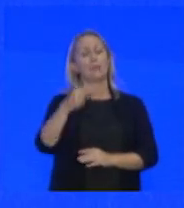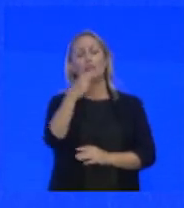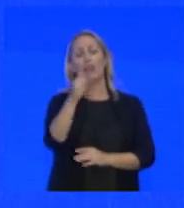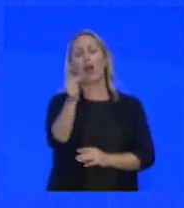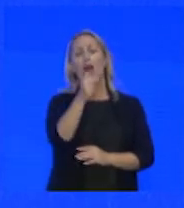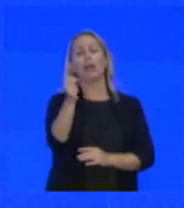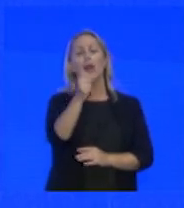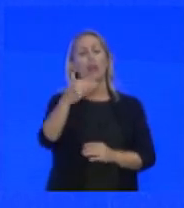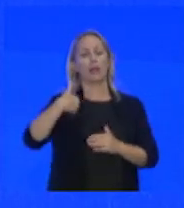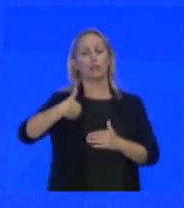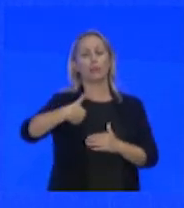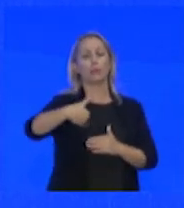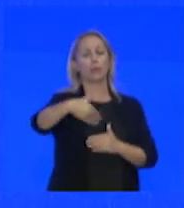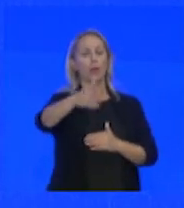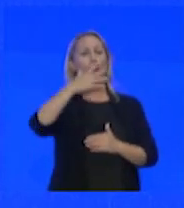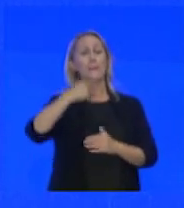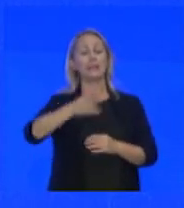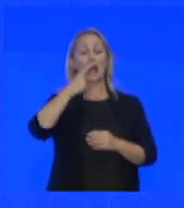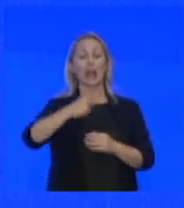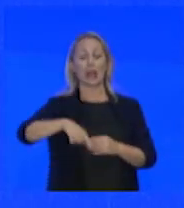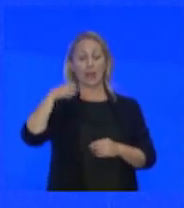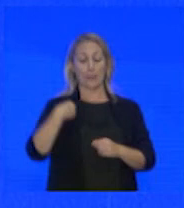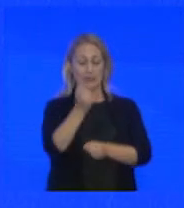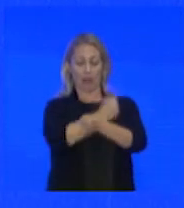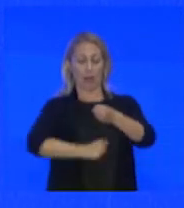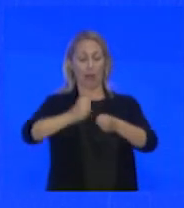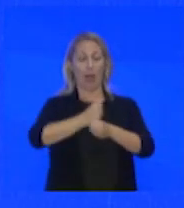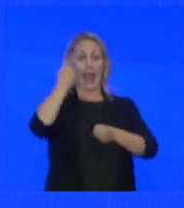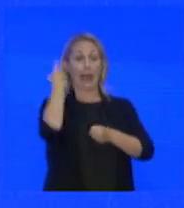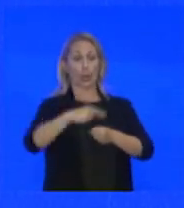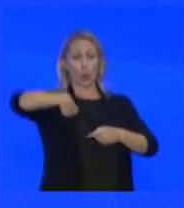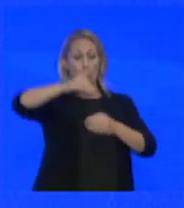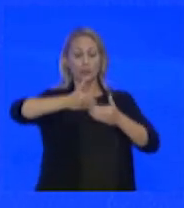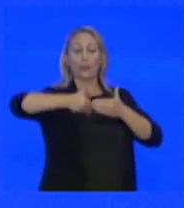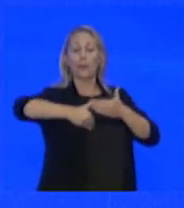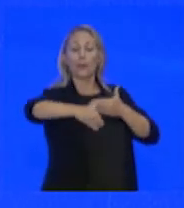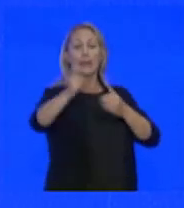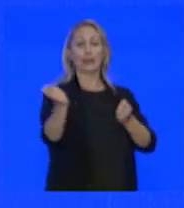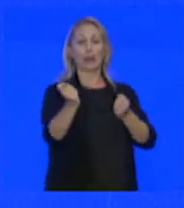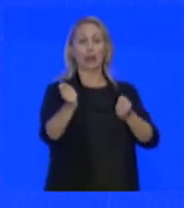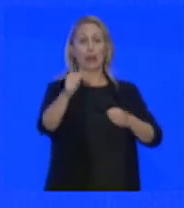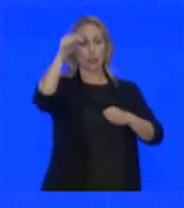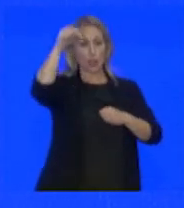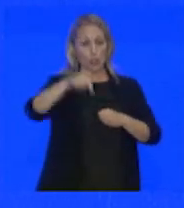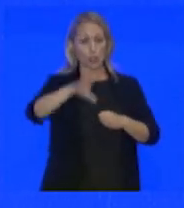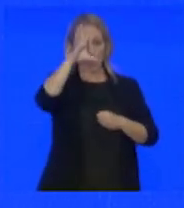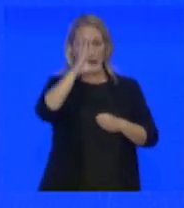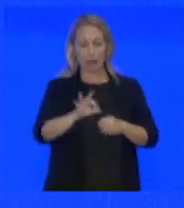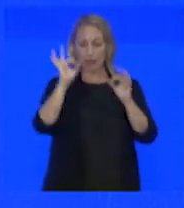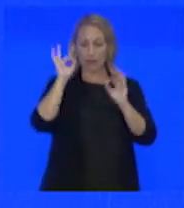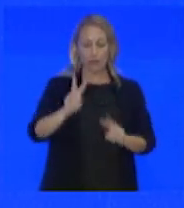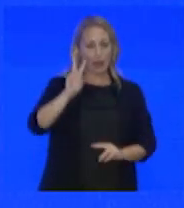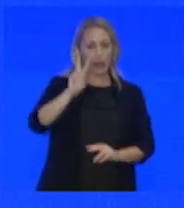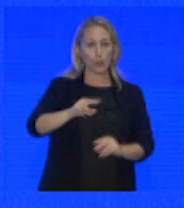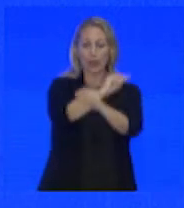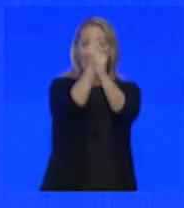ενός προγράμματος 100 ημερών, τώρα ζούμε τα πρώτα χειροπιαστά αποτελέσματα